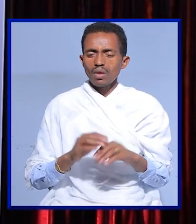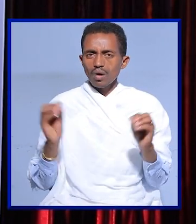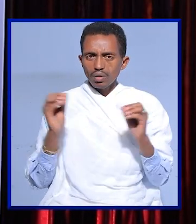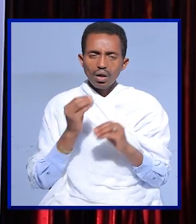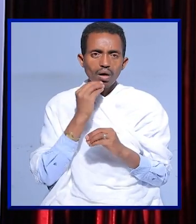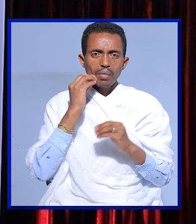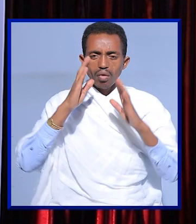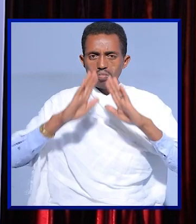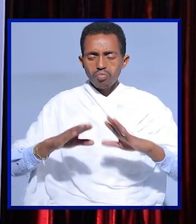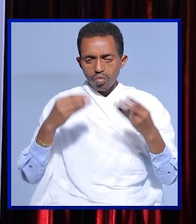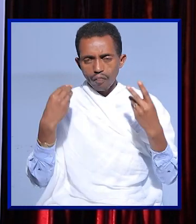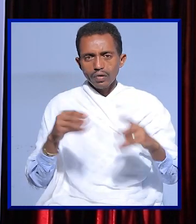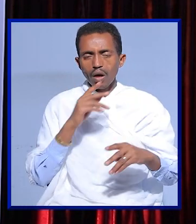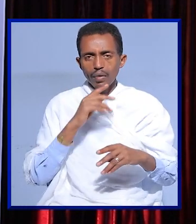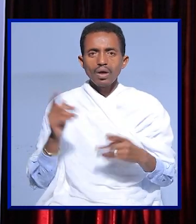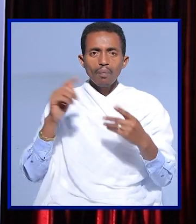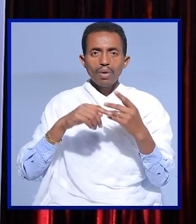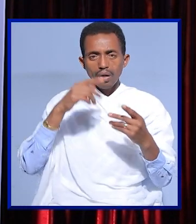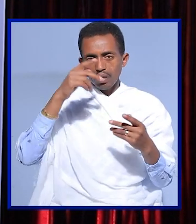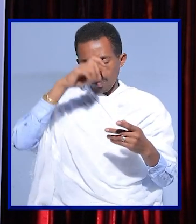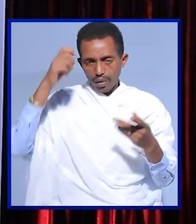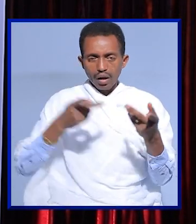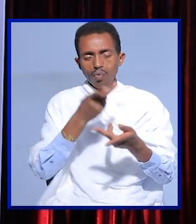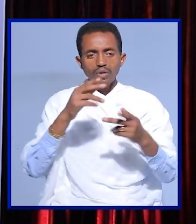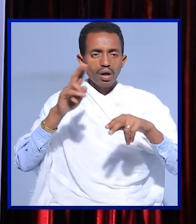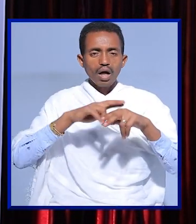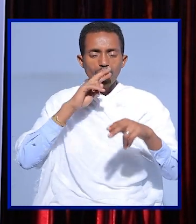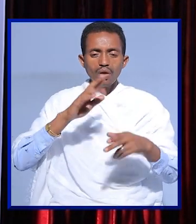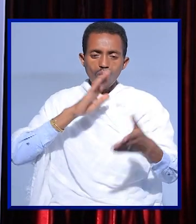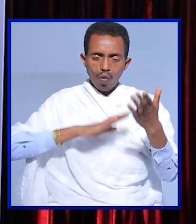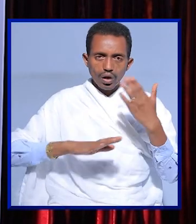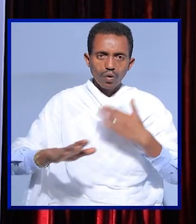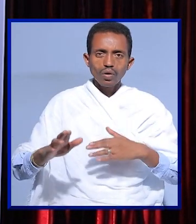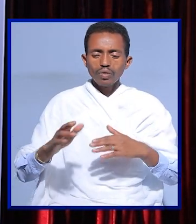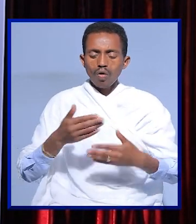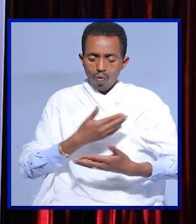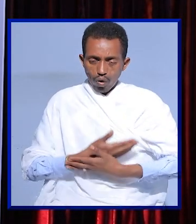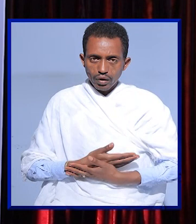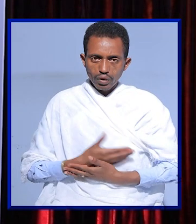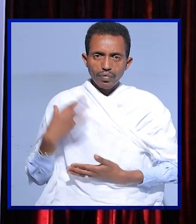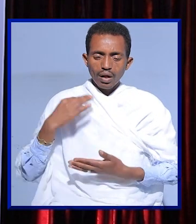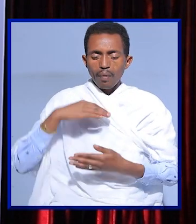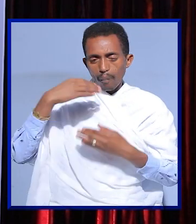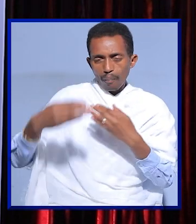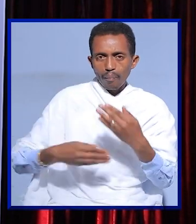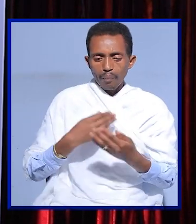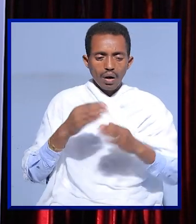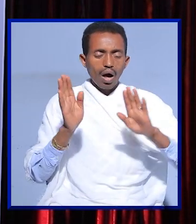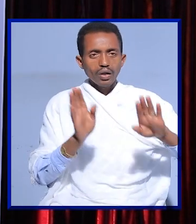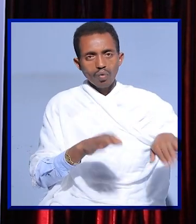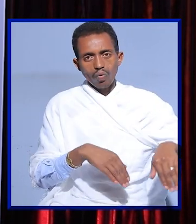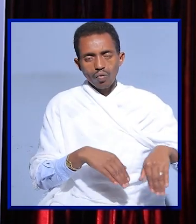መጠለያ አጥተው በረሃ ላይ ወርቀው ወልደው የሚያጥፉበት ነጠላ መጠቅለያ